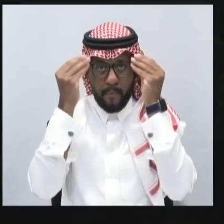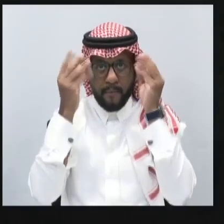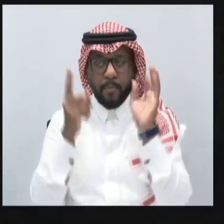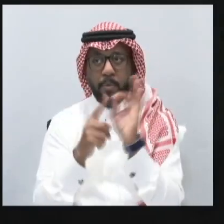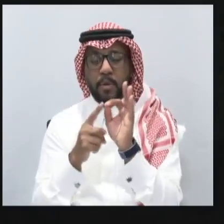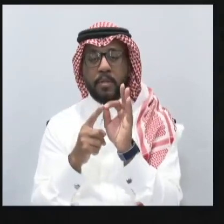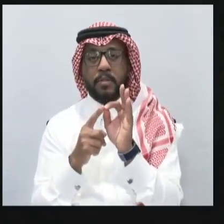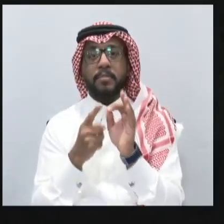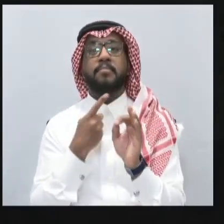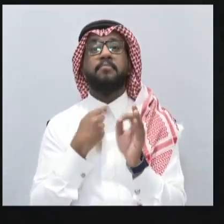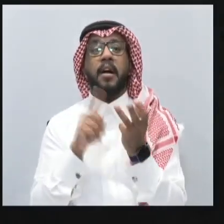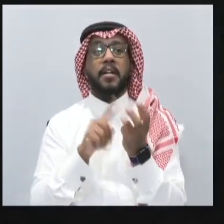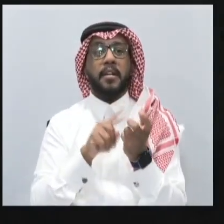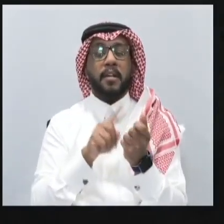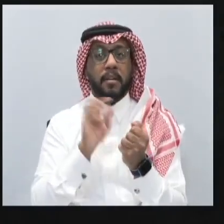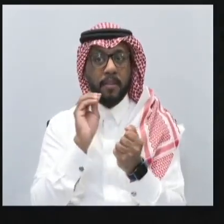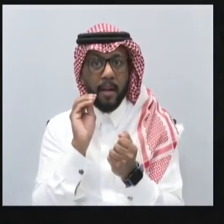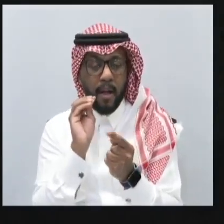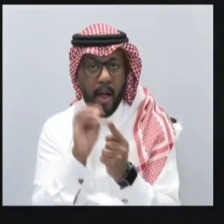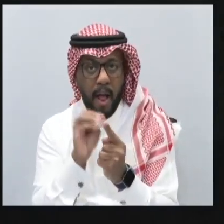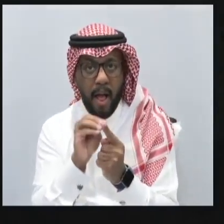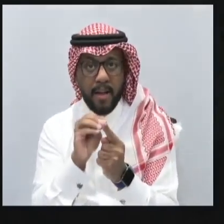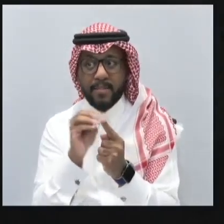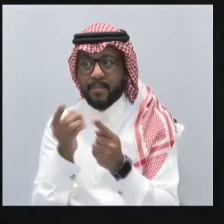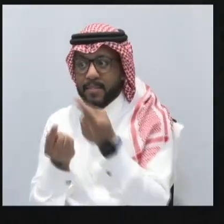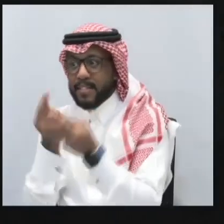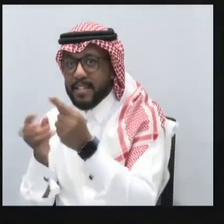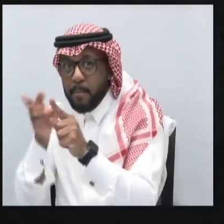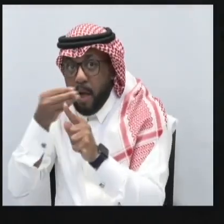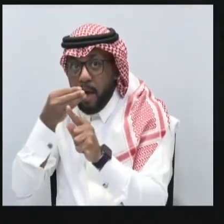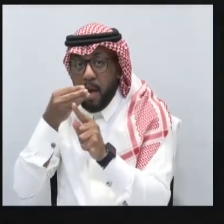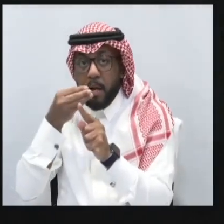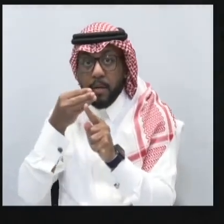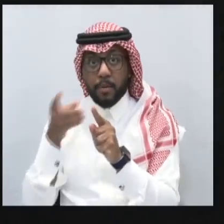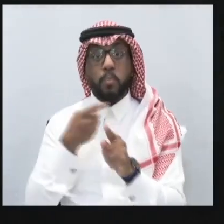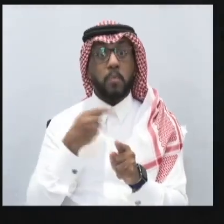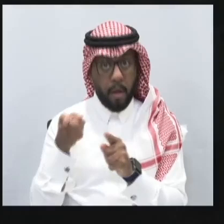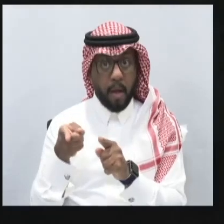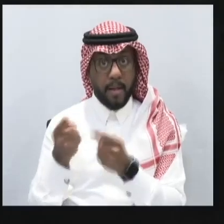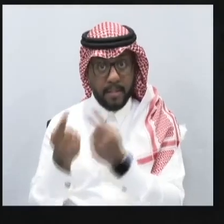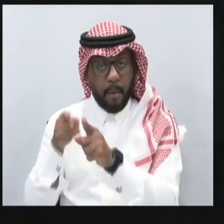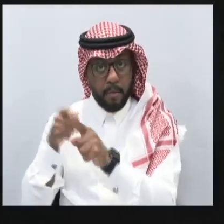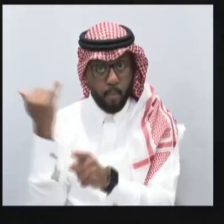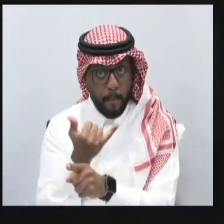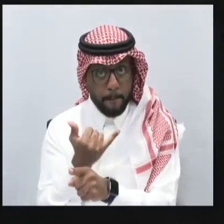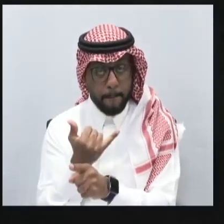حاجه الحيوانات الى النباتات هل الحيوانات تحتاج